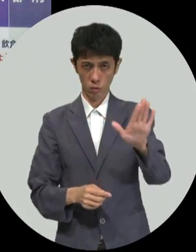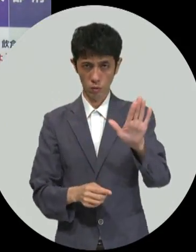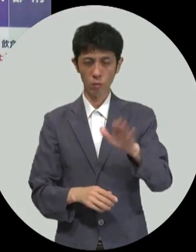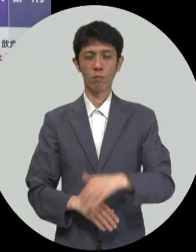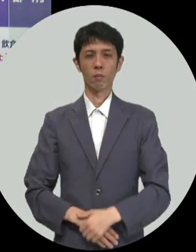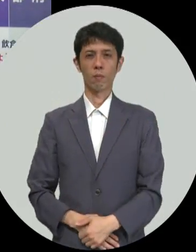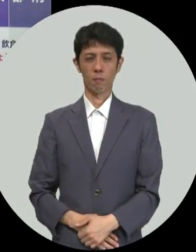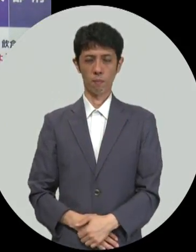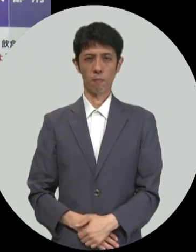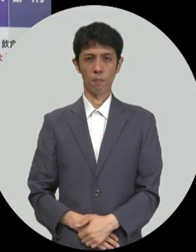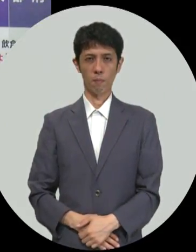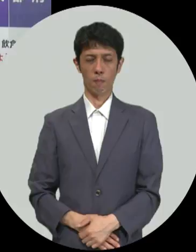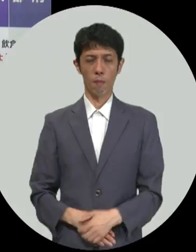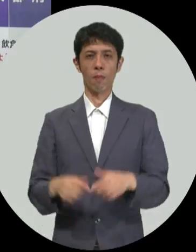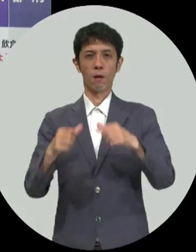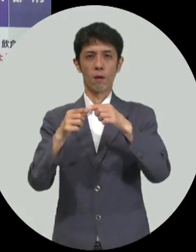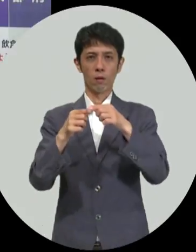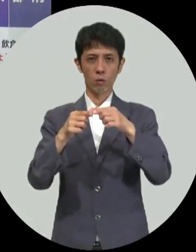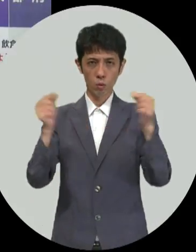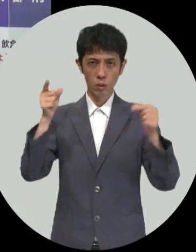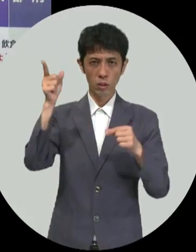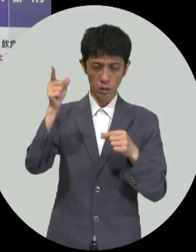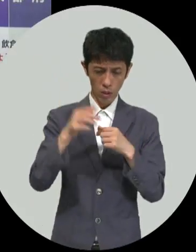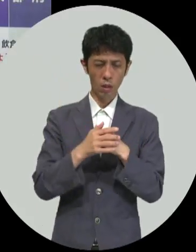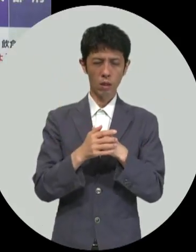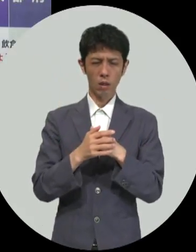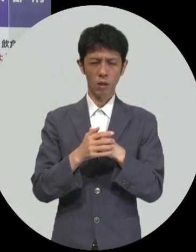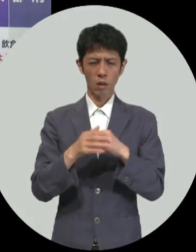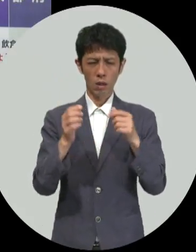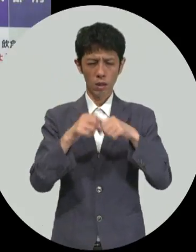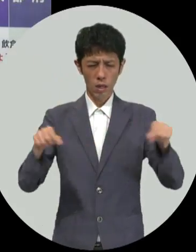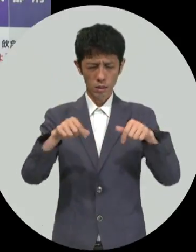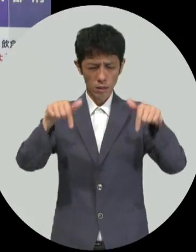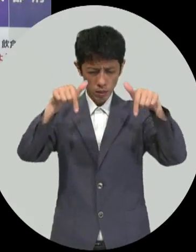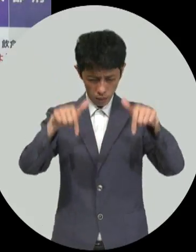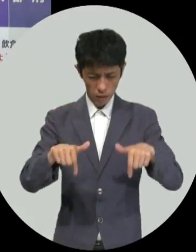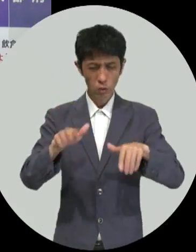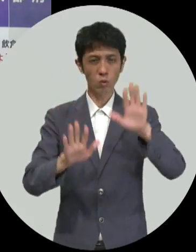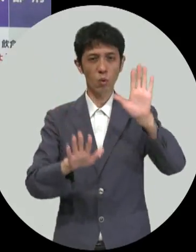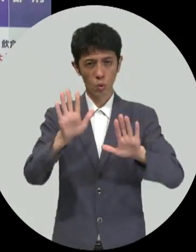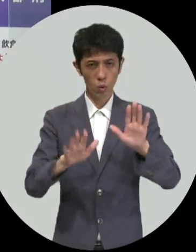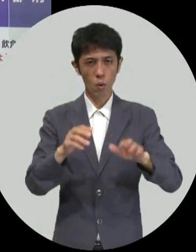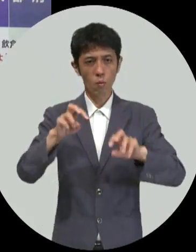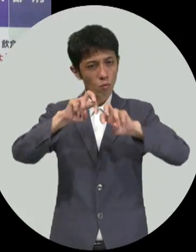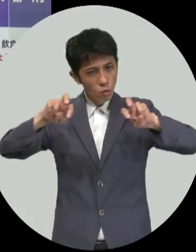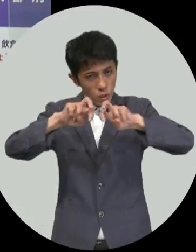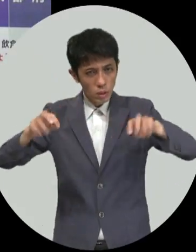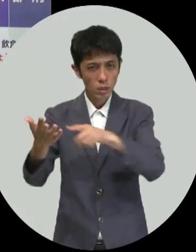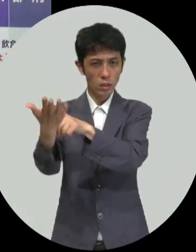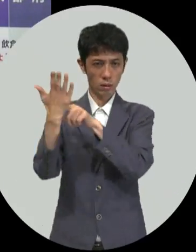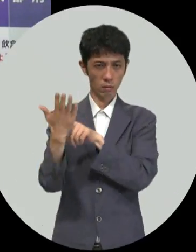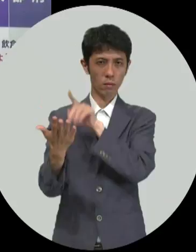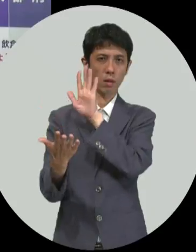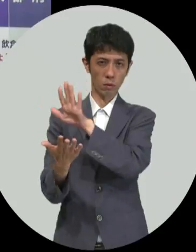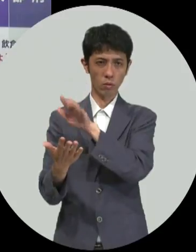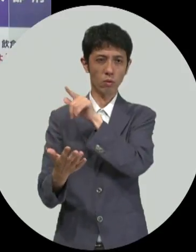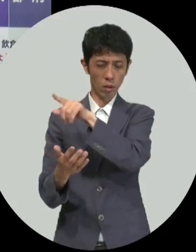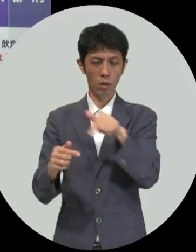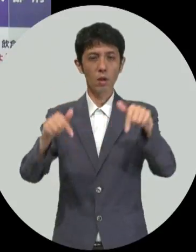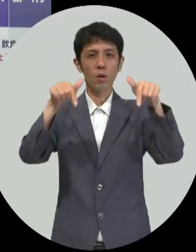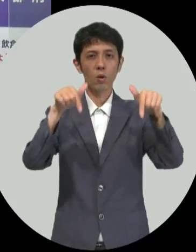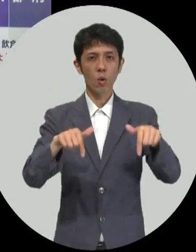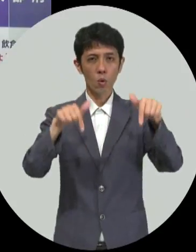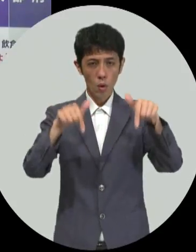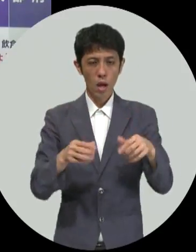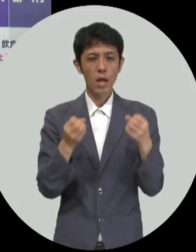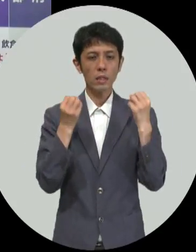日の国における関西圏における感染状況の分析、これ抜粋しておりますけれども、京都、新規の感染者数の